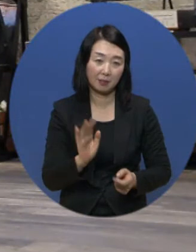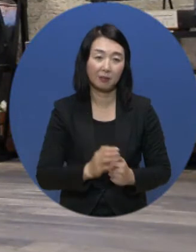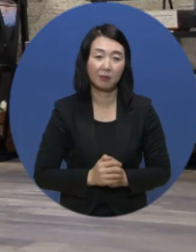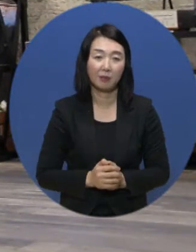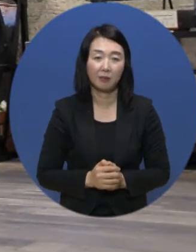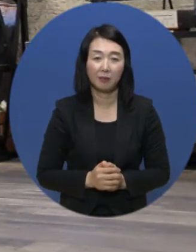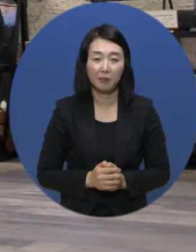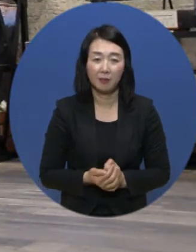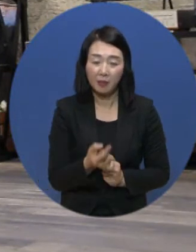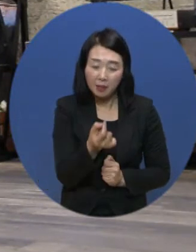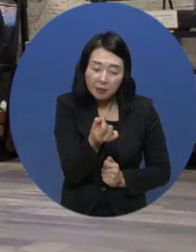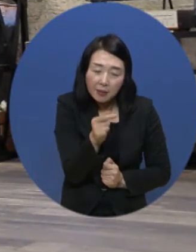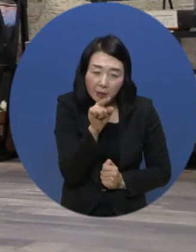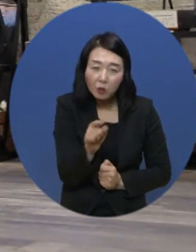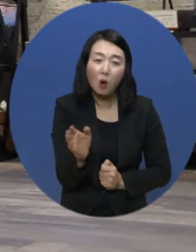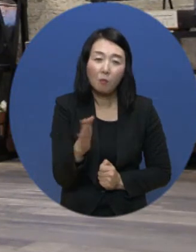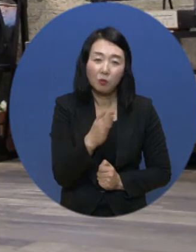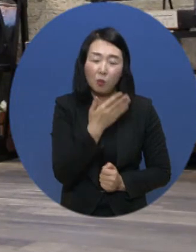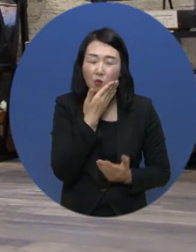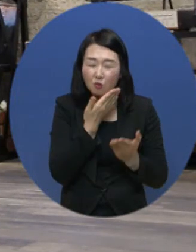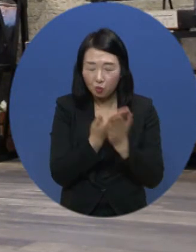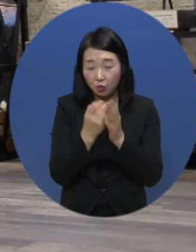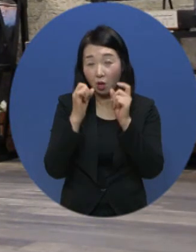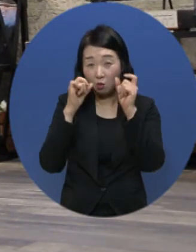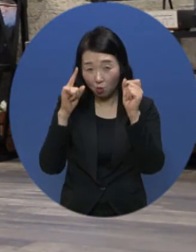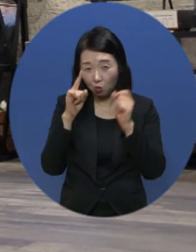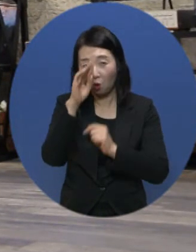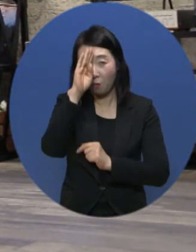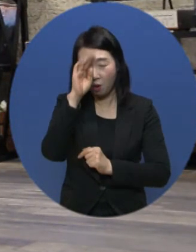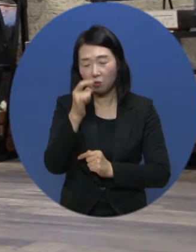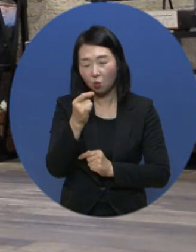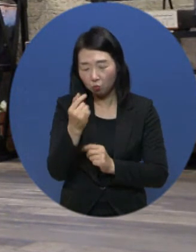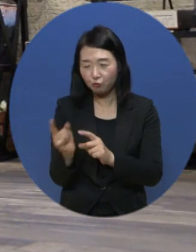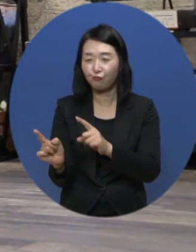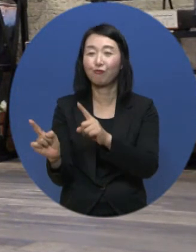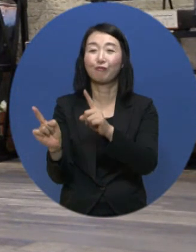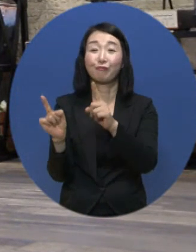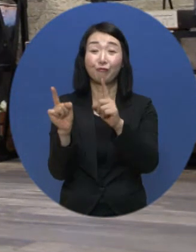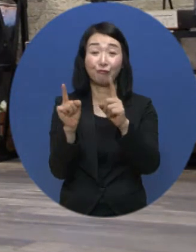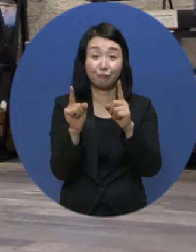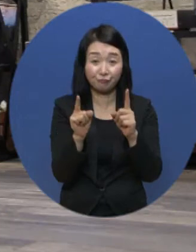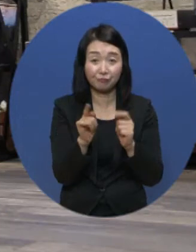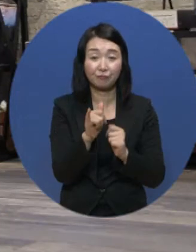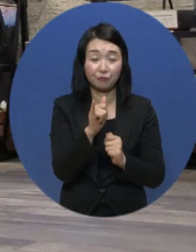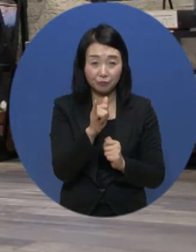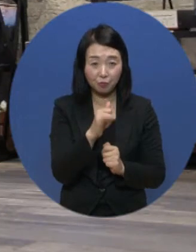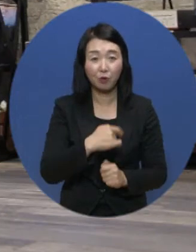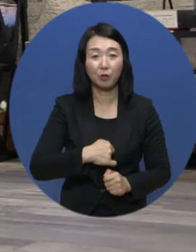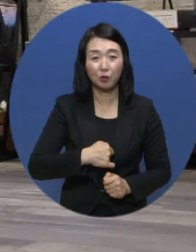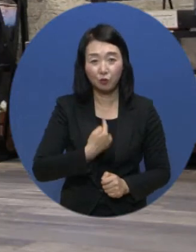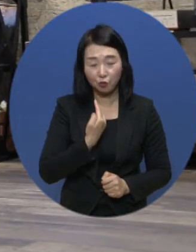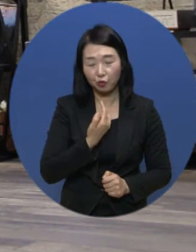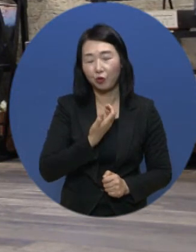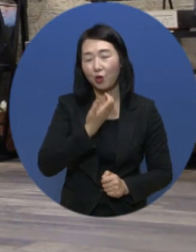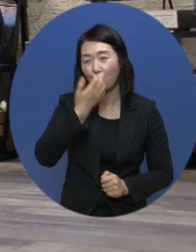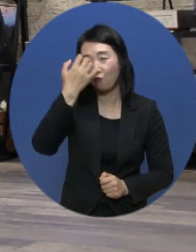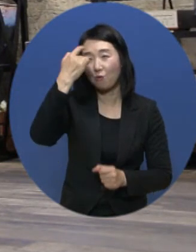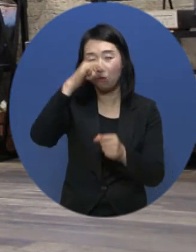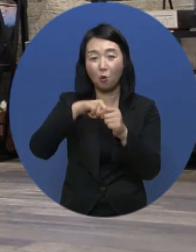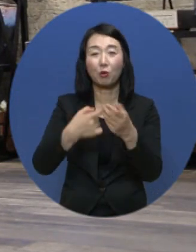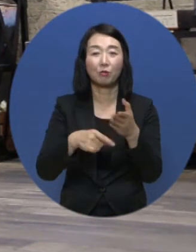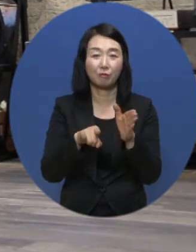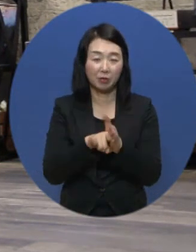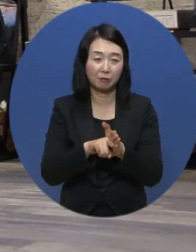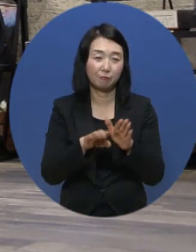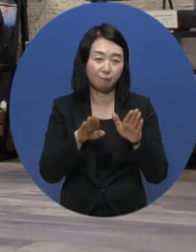것에서 소중함을 깨닫고 병에서 조금씩 회복되어 가며 자신의 꿈과 목표를 위해 조금씩